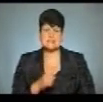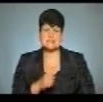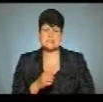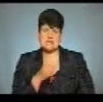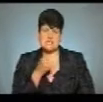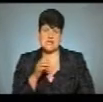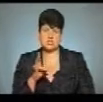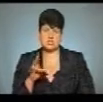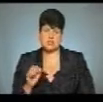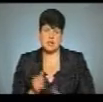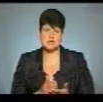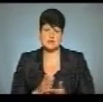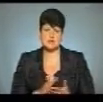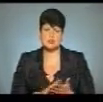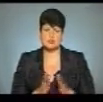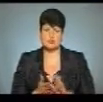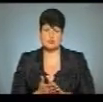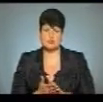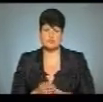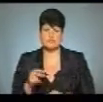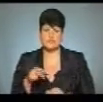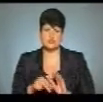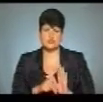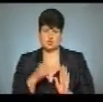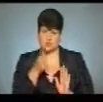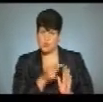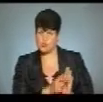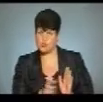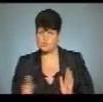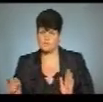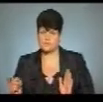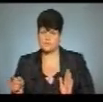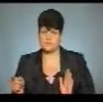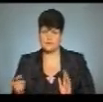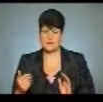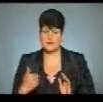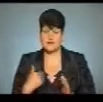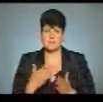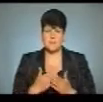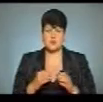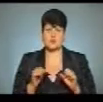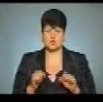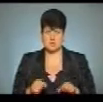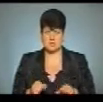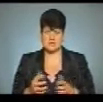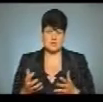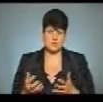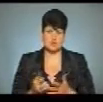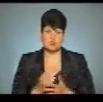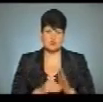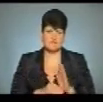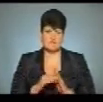служить за контрактом у Збройних силах України з 2006 року. Я мав можливість здобути